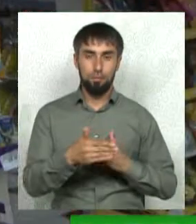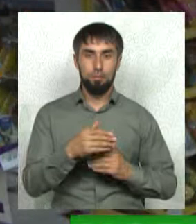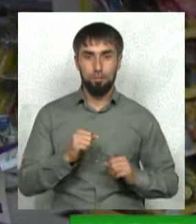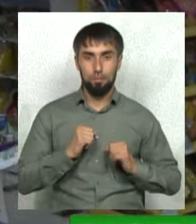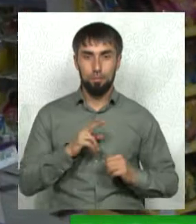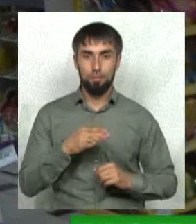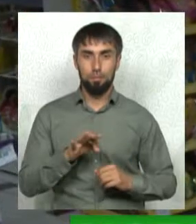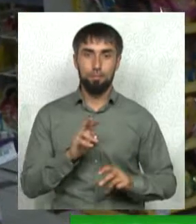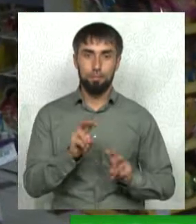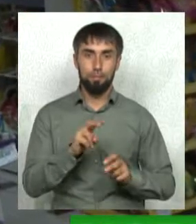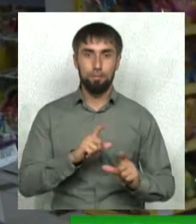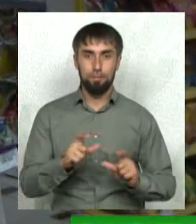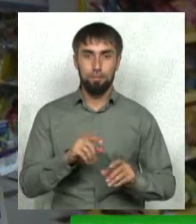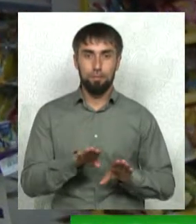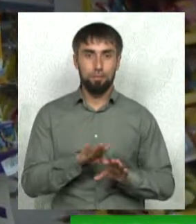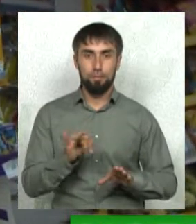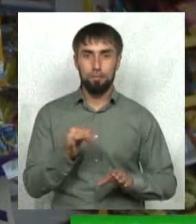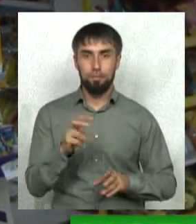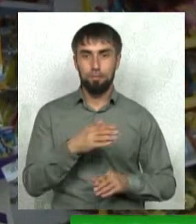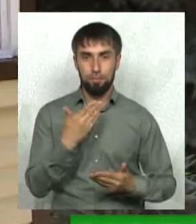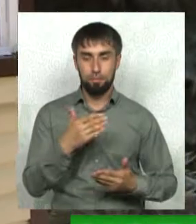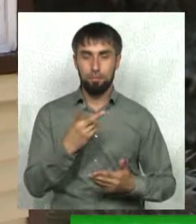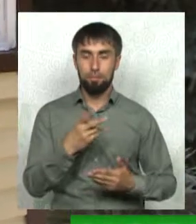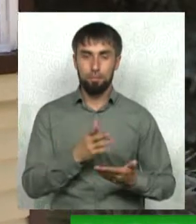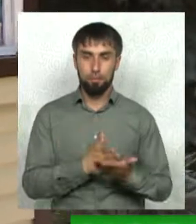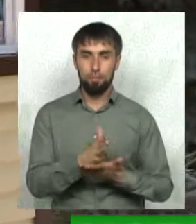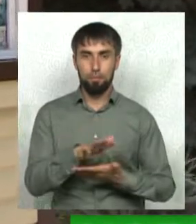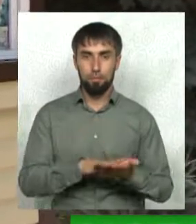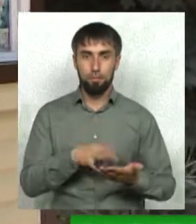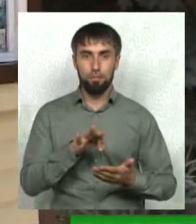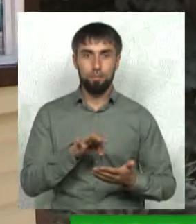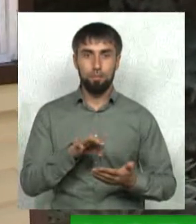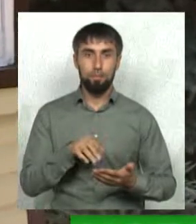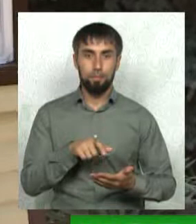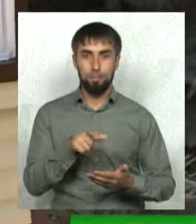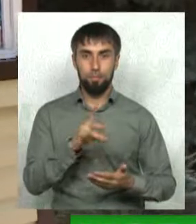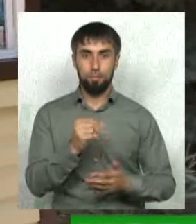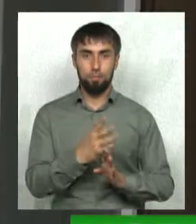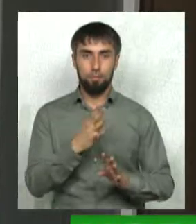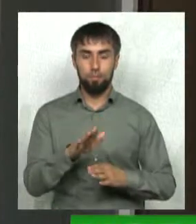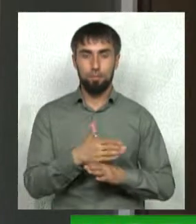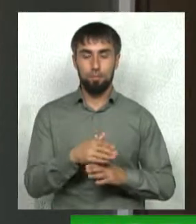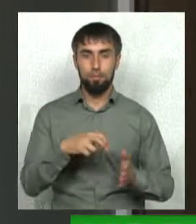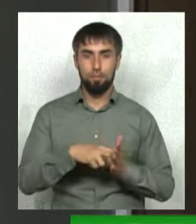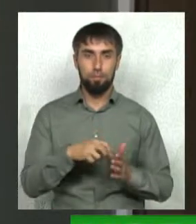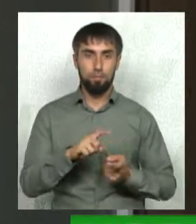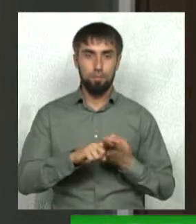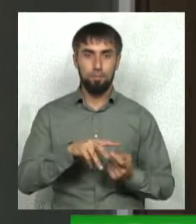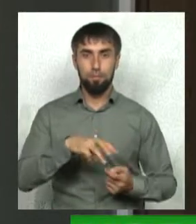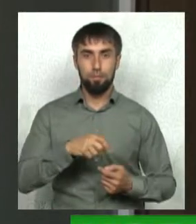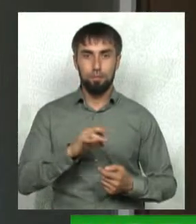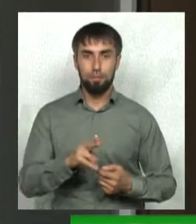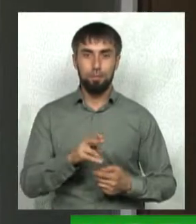как-то. Посетители в магазине так и не появились. Направляемся дальше по маршруту. На очереди отделение почтовой связи